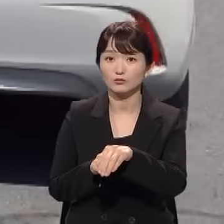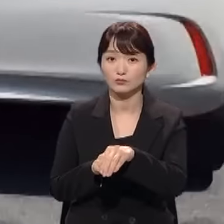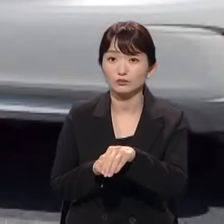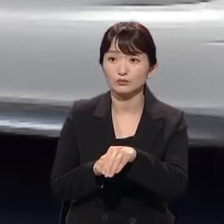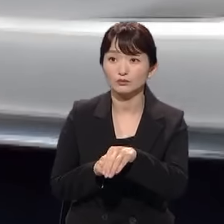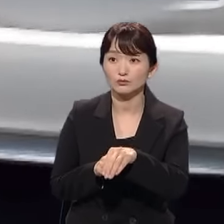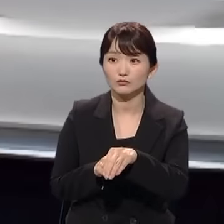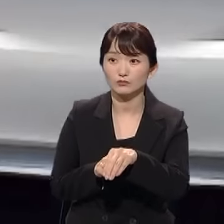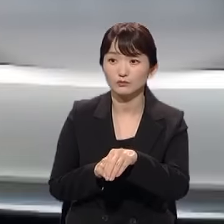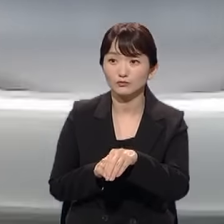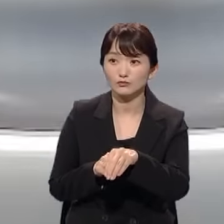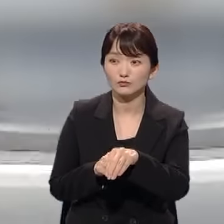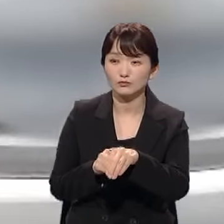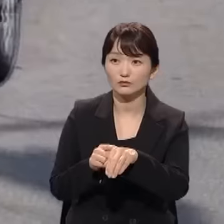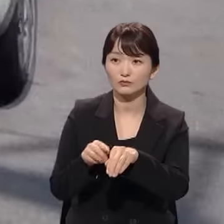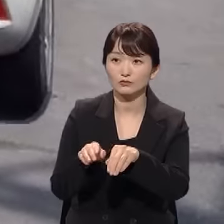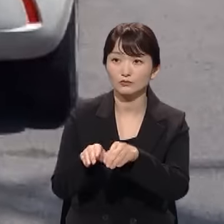함께 들어보시죠.